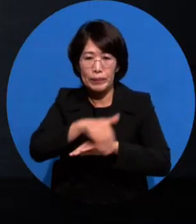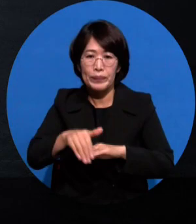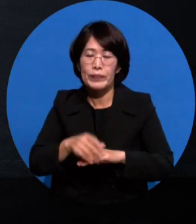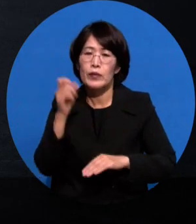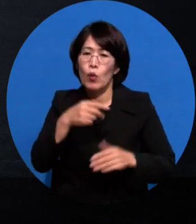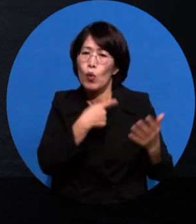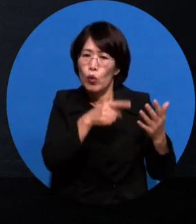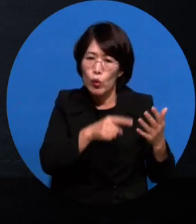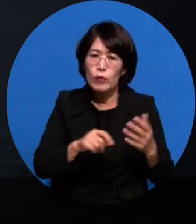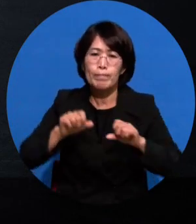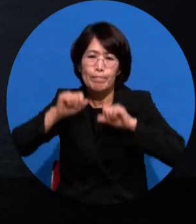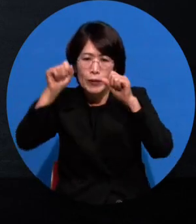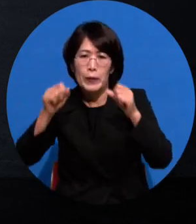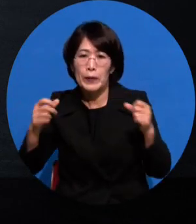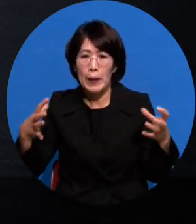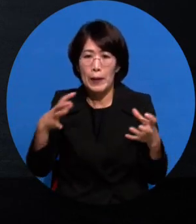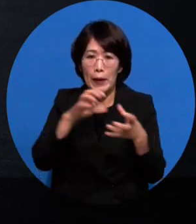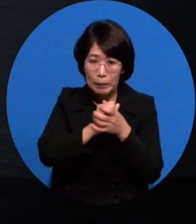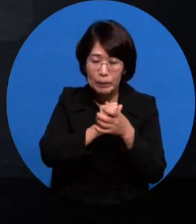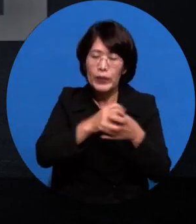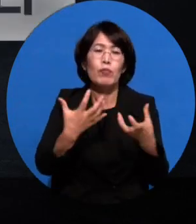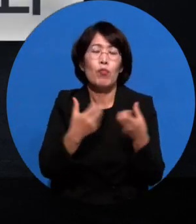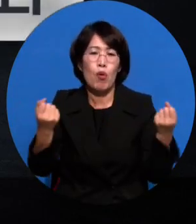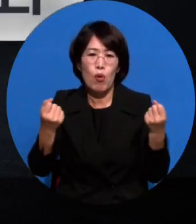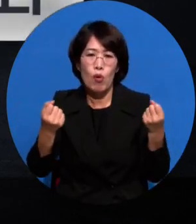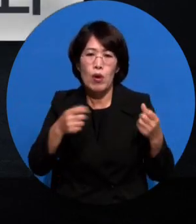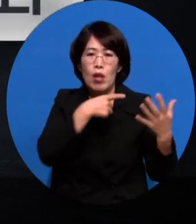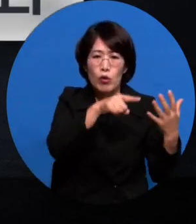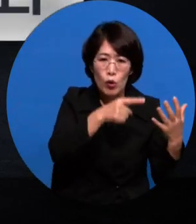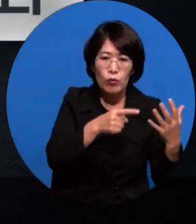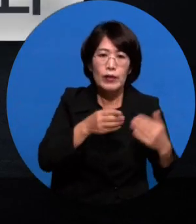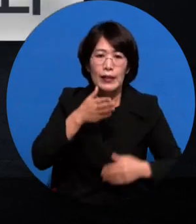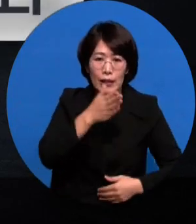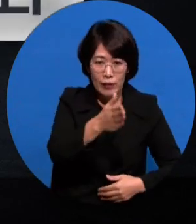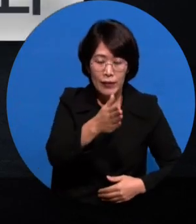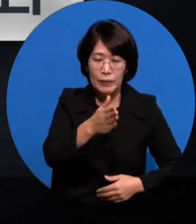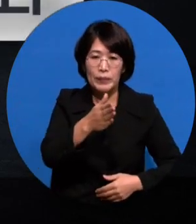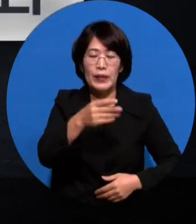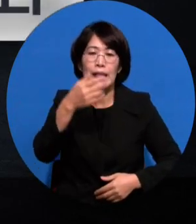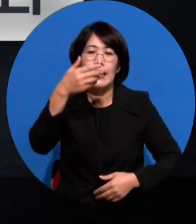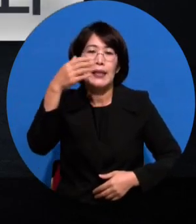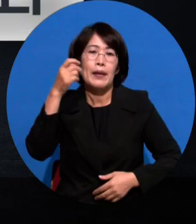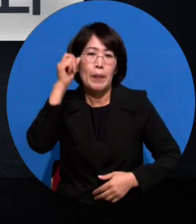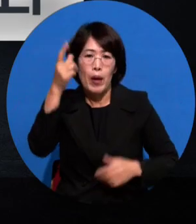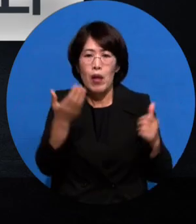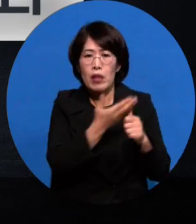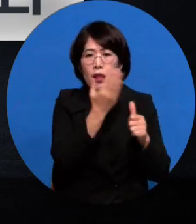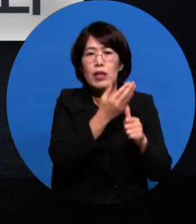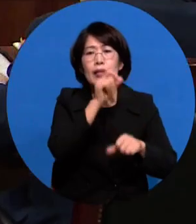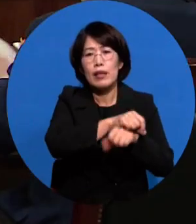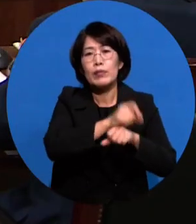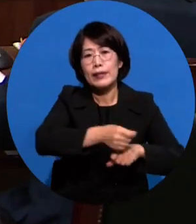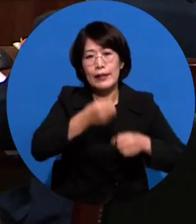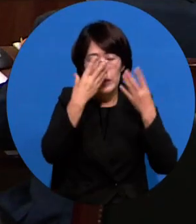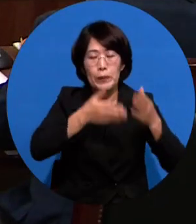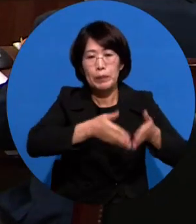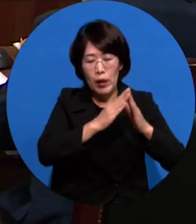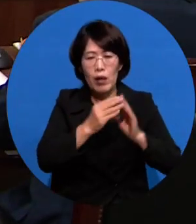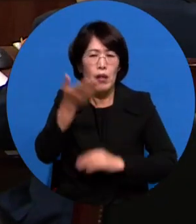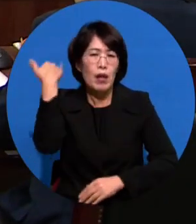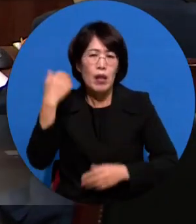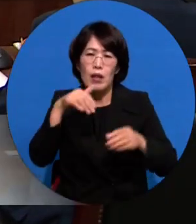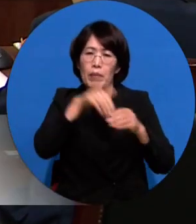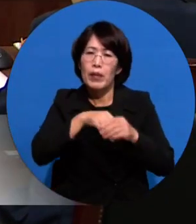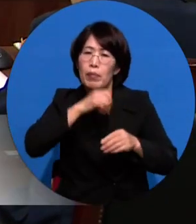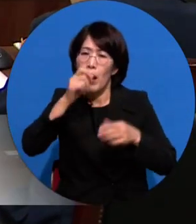또 교육과 체육을 묶었던 조직을 분리해 교육을 전담하는 인재 육성과가 신설됩니다. 과거